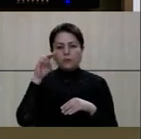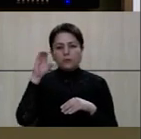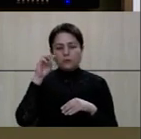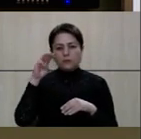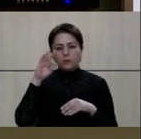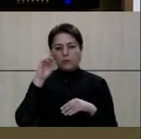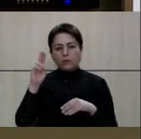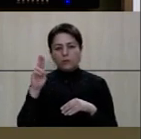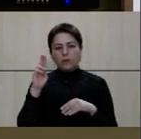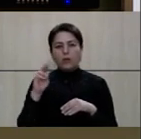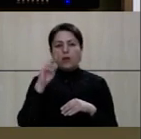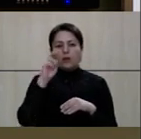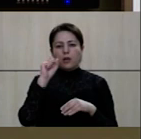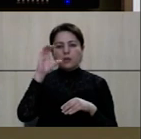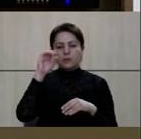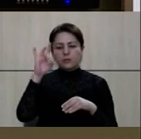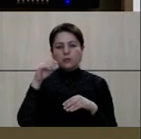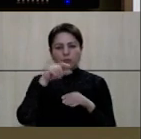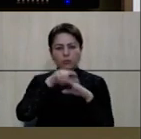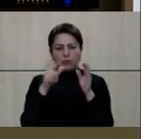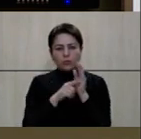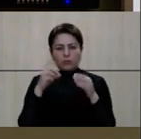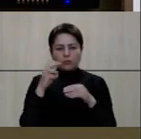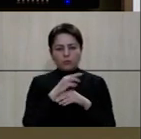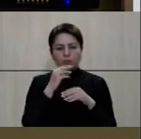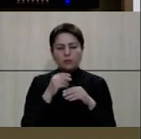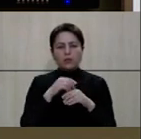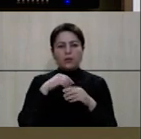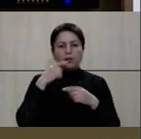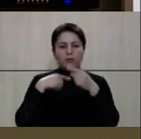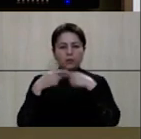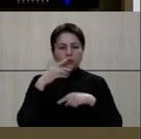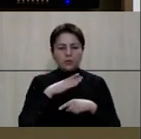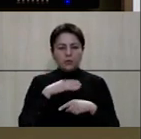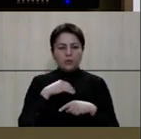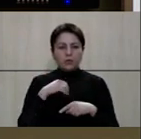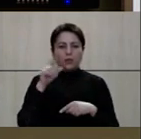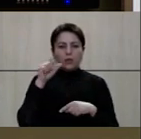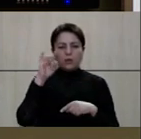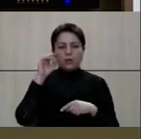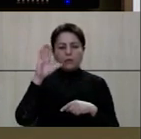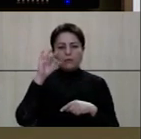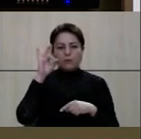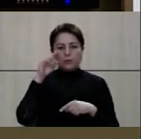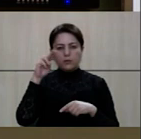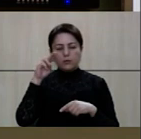marta qaytar ekan. Galverstad yaqinidagi xarobalarda esa 27 marta.